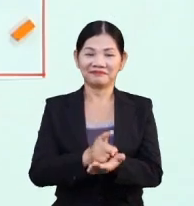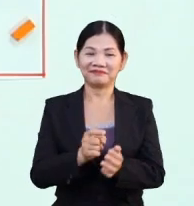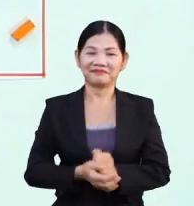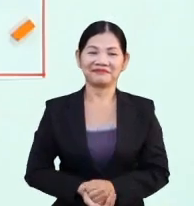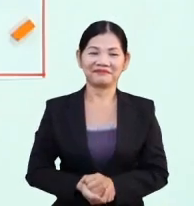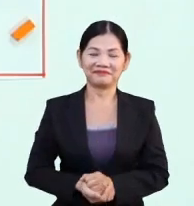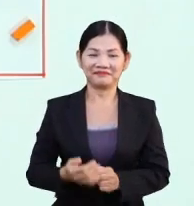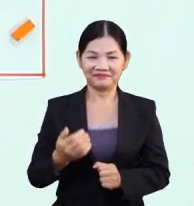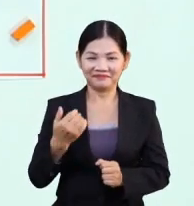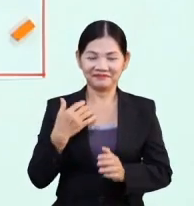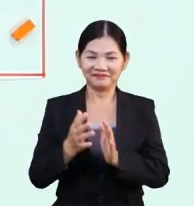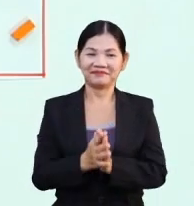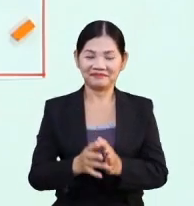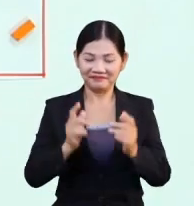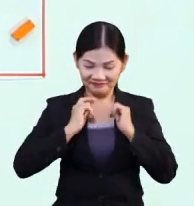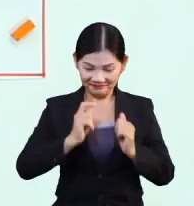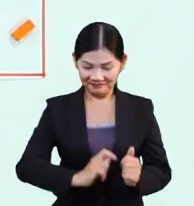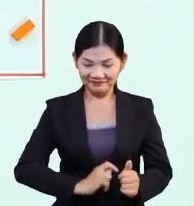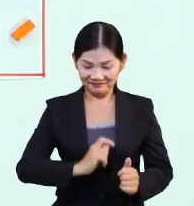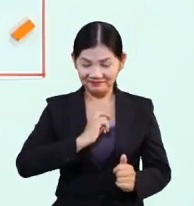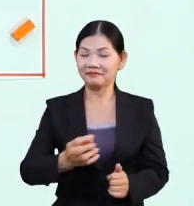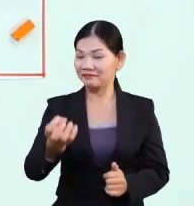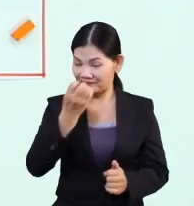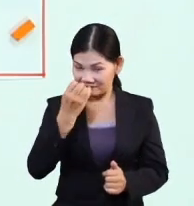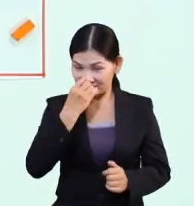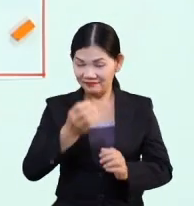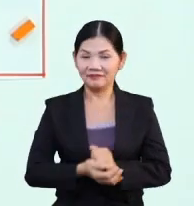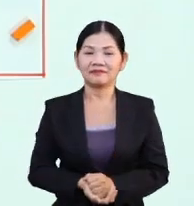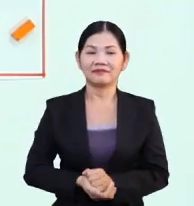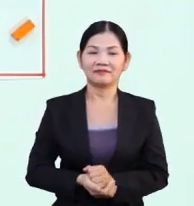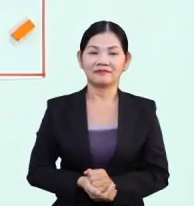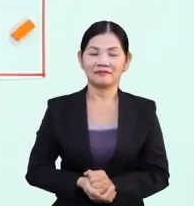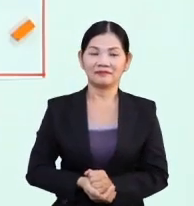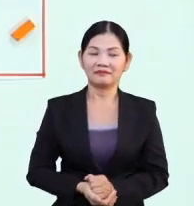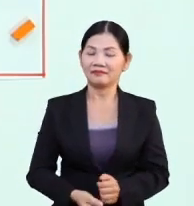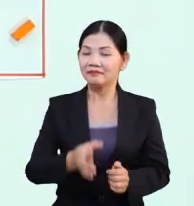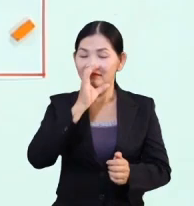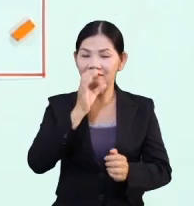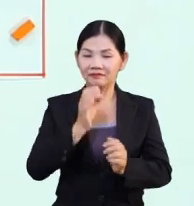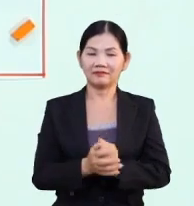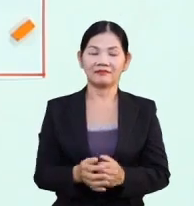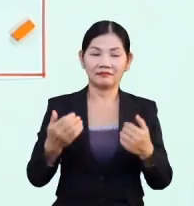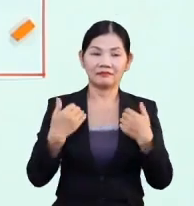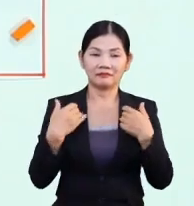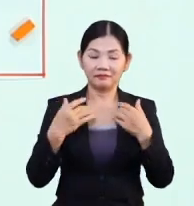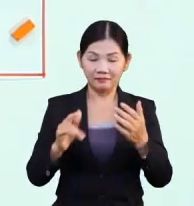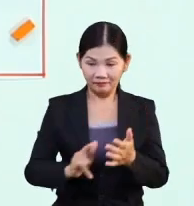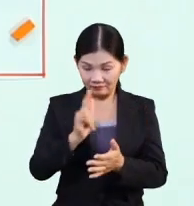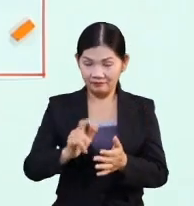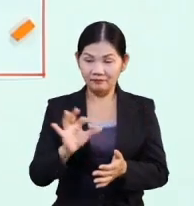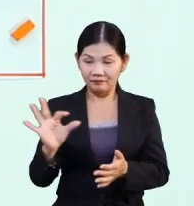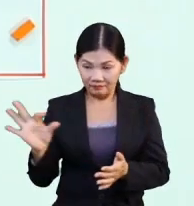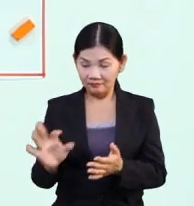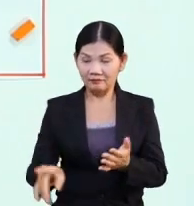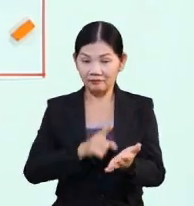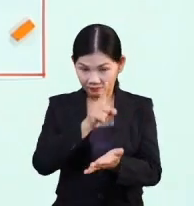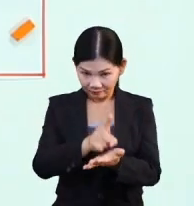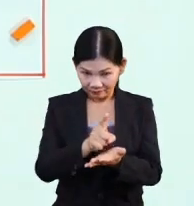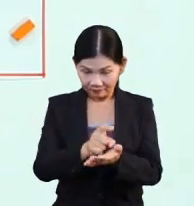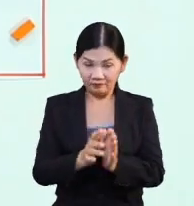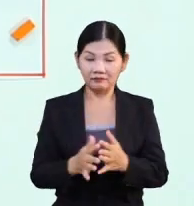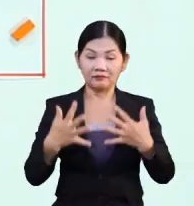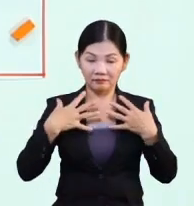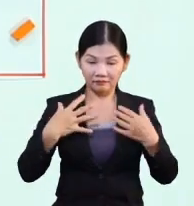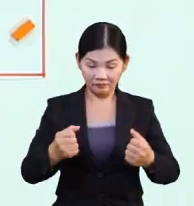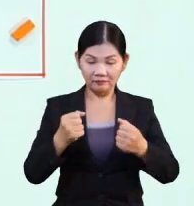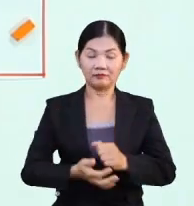ដូច្នេះទាំងការរស់នៅទាំងការហូបចុកចាទាំងទឹកដែលយើងផឹកនិងការប្រើប្រាស់បង្គន់នេះគឺសំខាន់ណាស់សម្រាប់សុខភាព